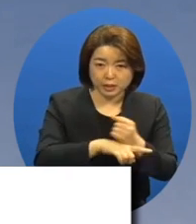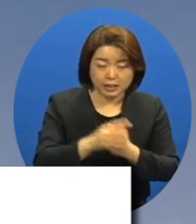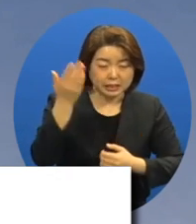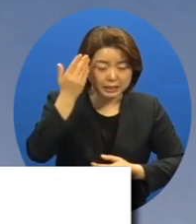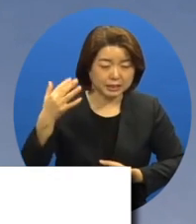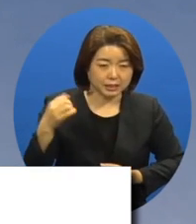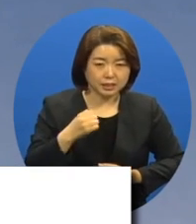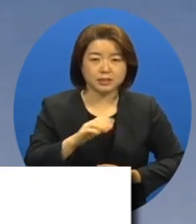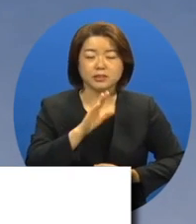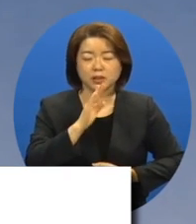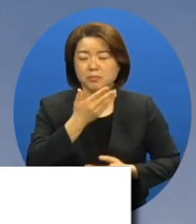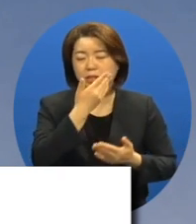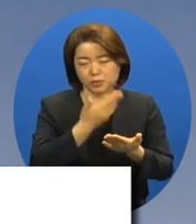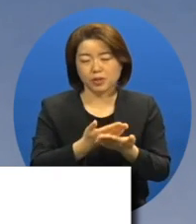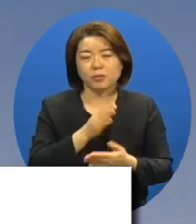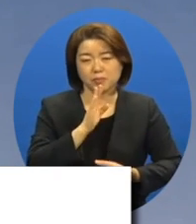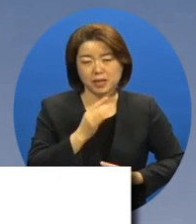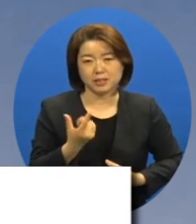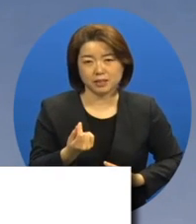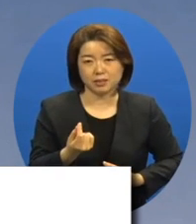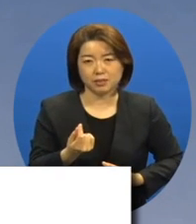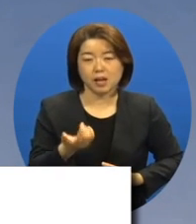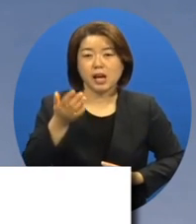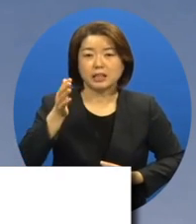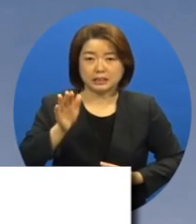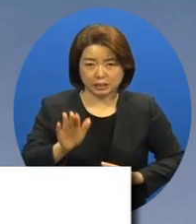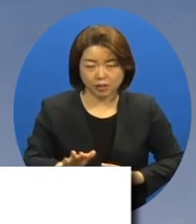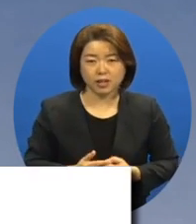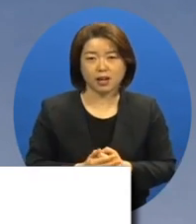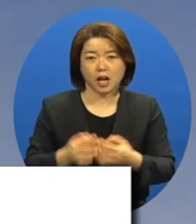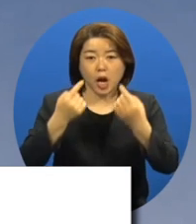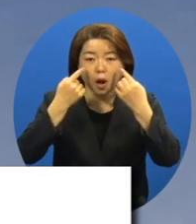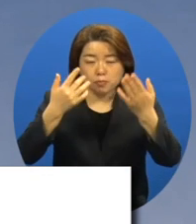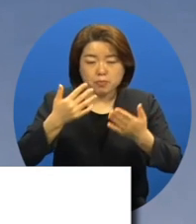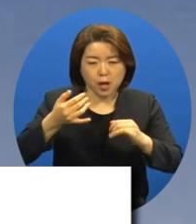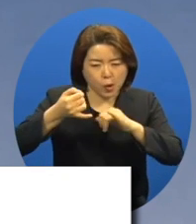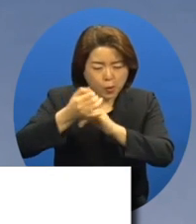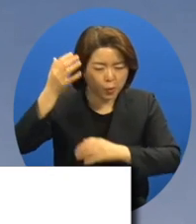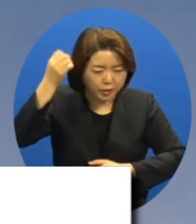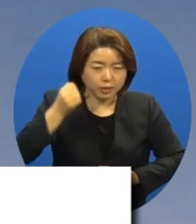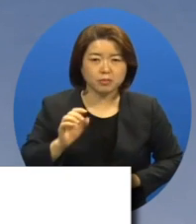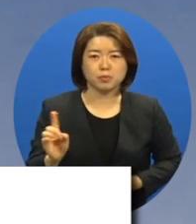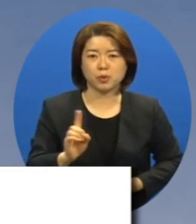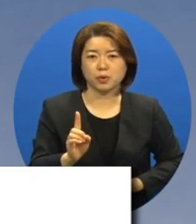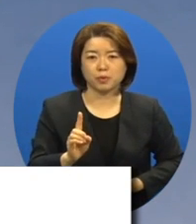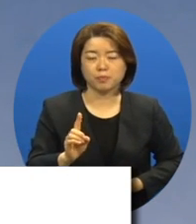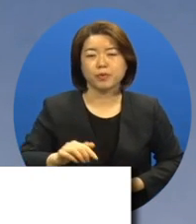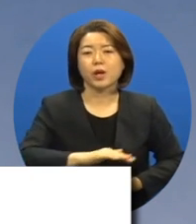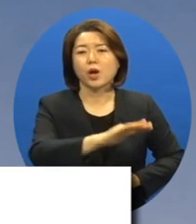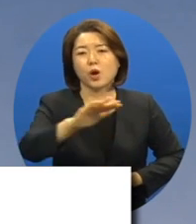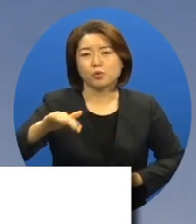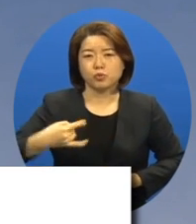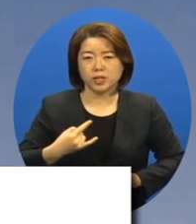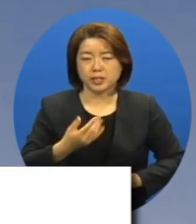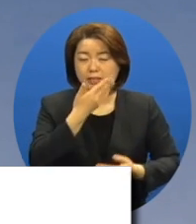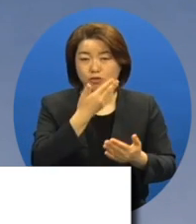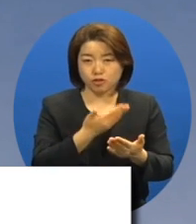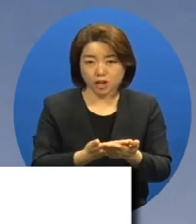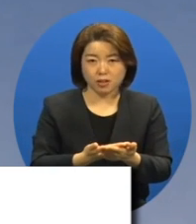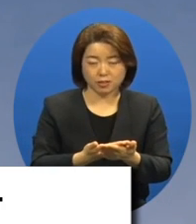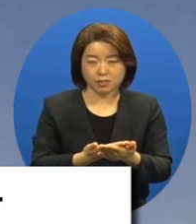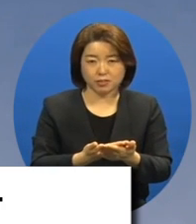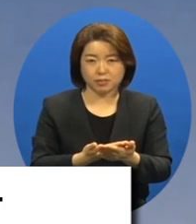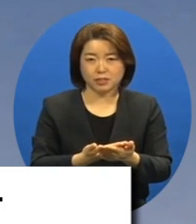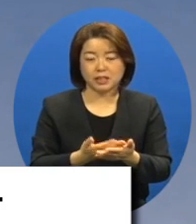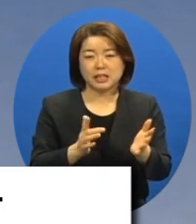정말 중요합니다 그러나 분명히 알아야 합니다 우리에게 있어서 중요한 것은